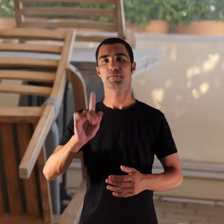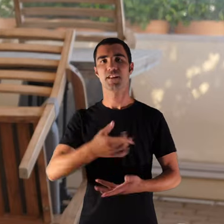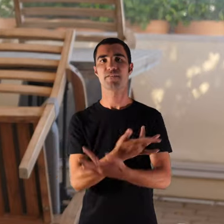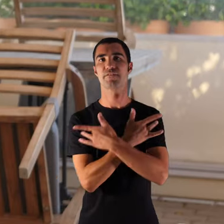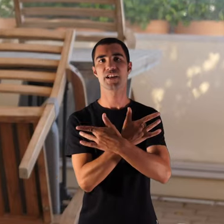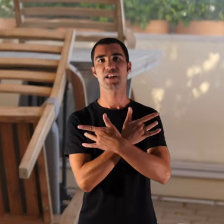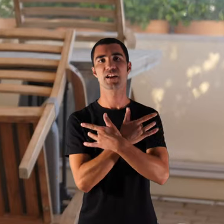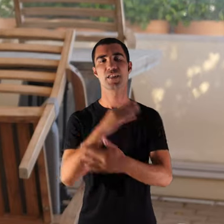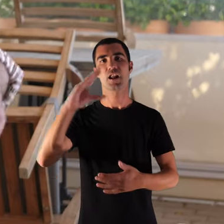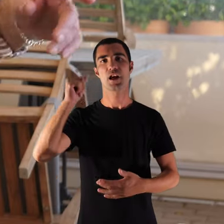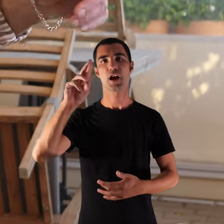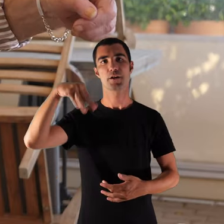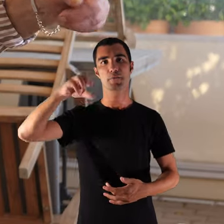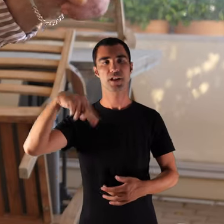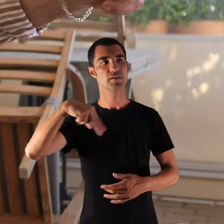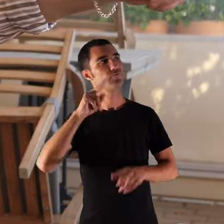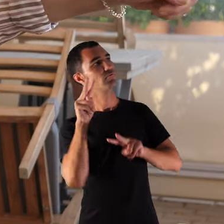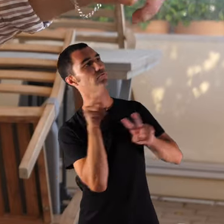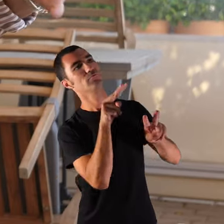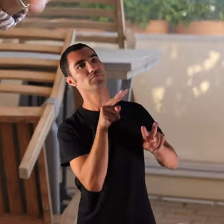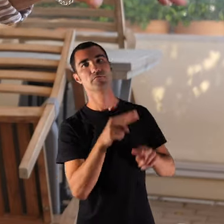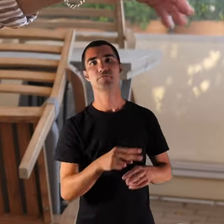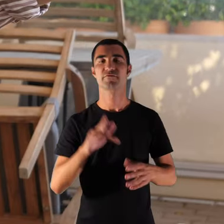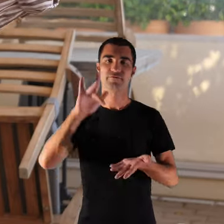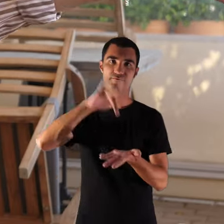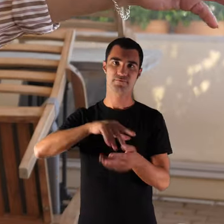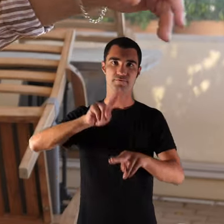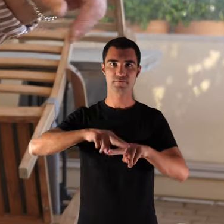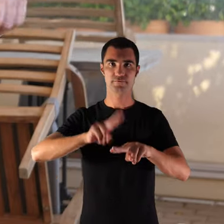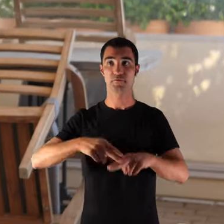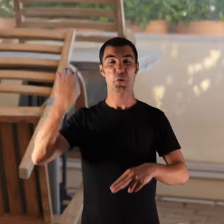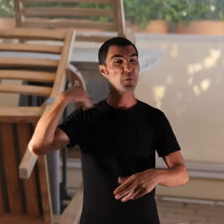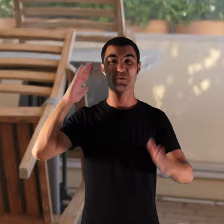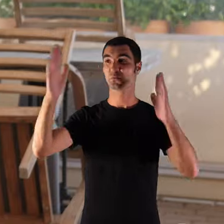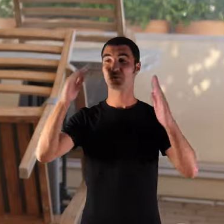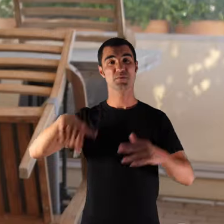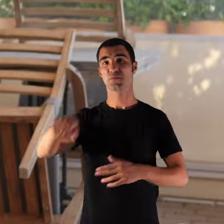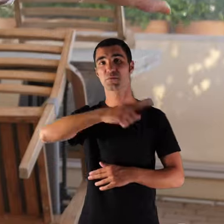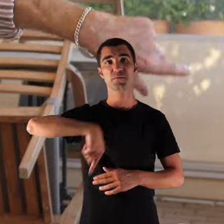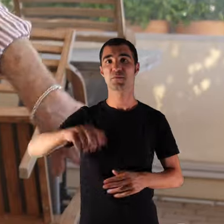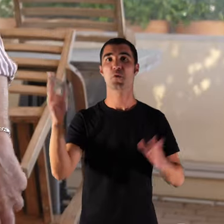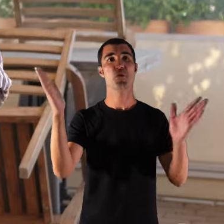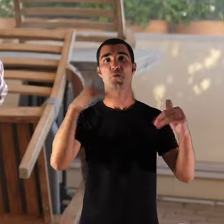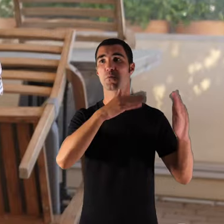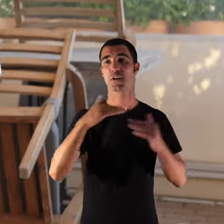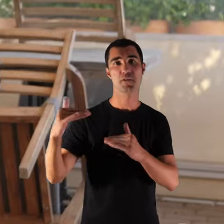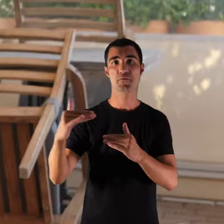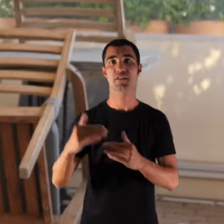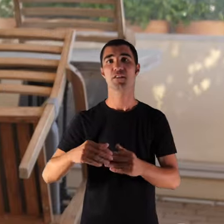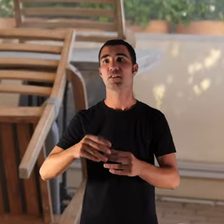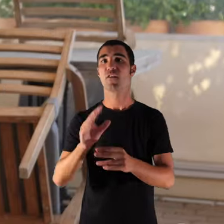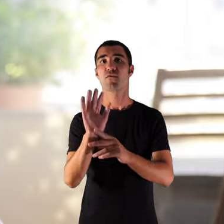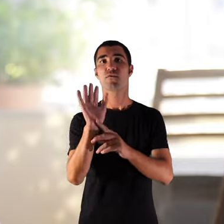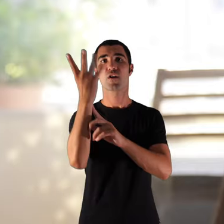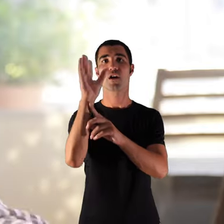Carmen, i passejaven, i un temps no hi havia jata, no hi havia tot això, i tota la platja estava remada